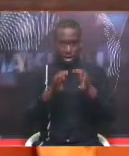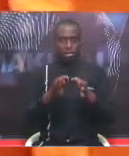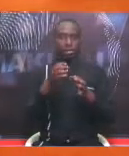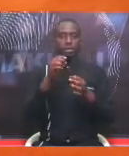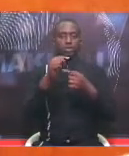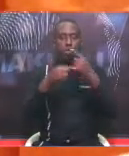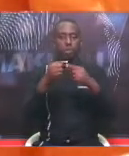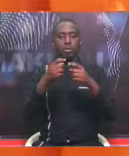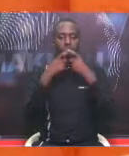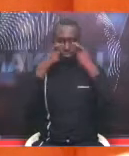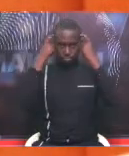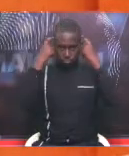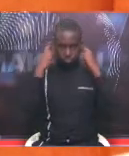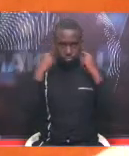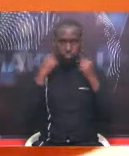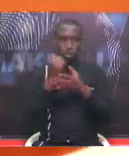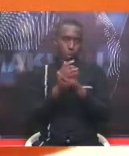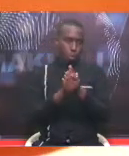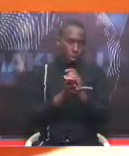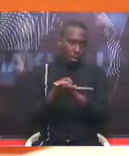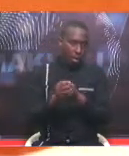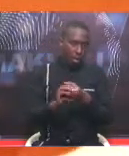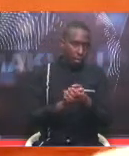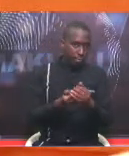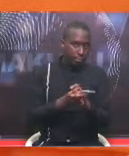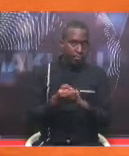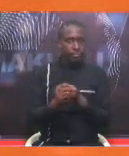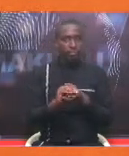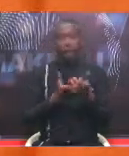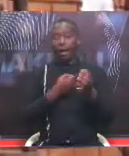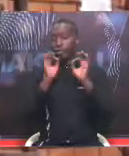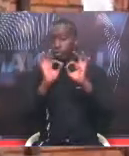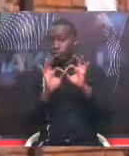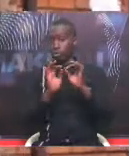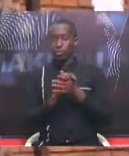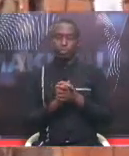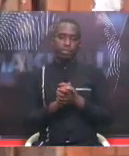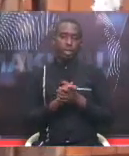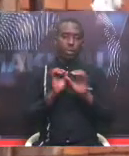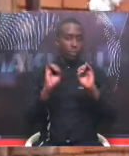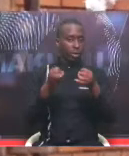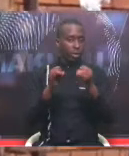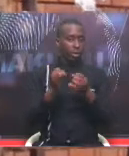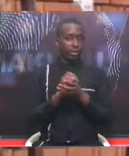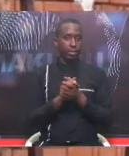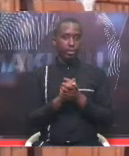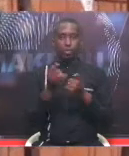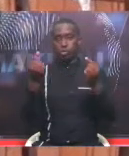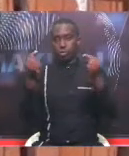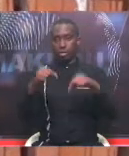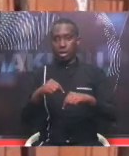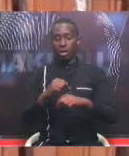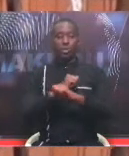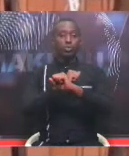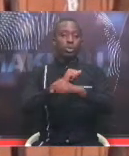ni ukwambara udupfukamunwa gukaraba kwisukura neza tukagira isuku tukagerageza kuza